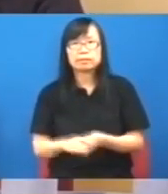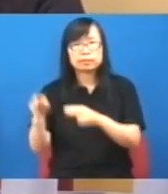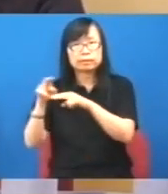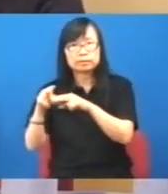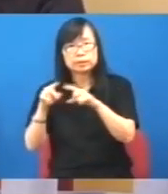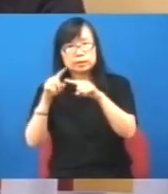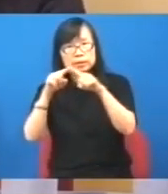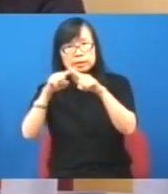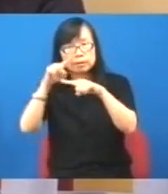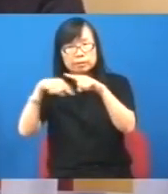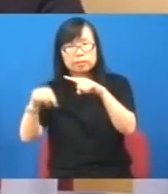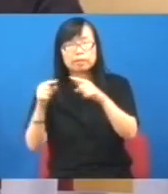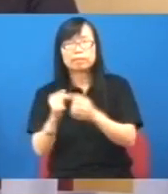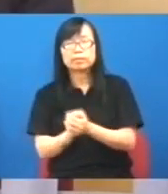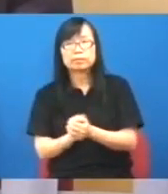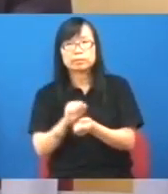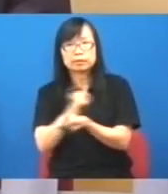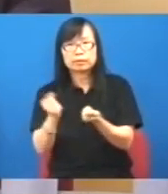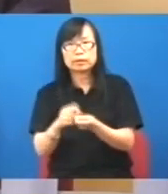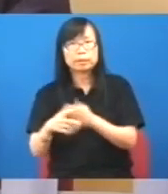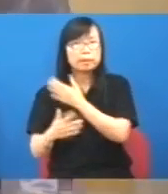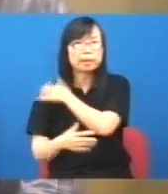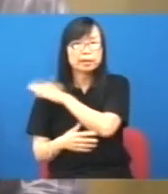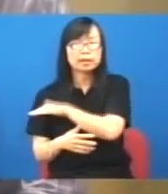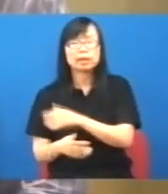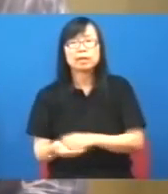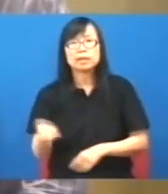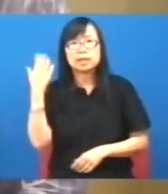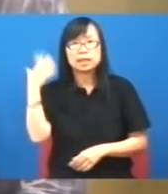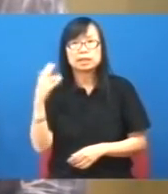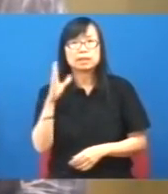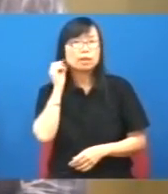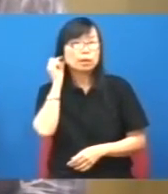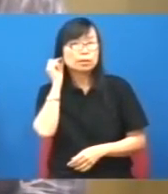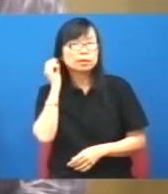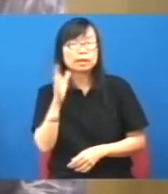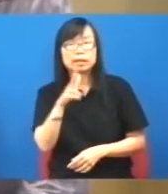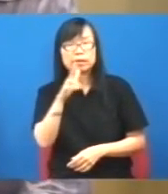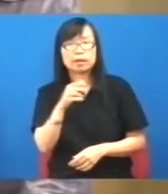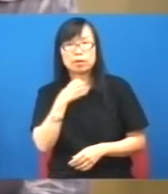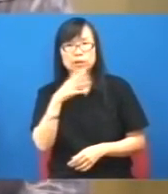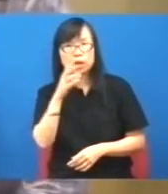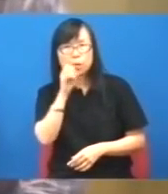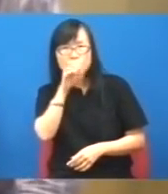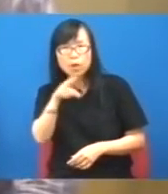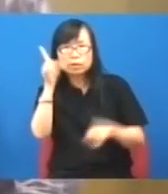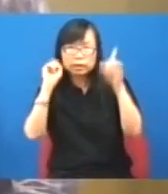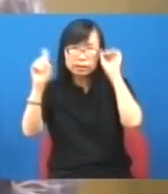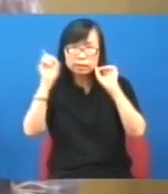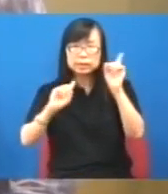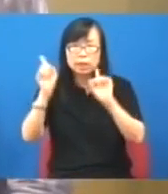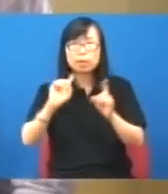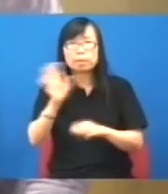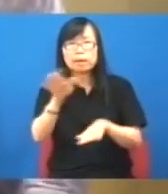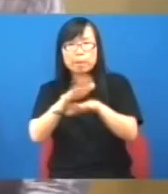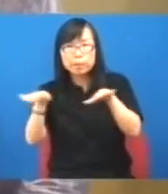除非嗰個人叫梁愛詩。 咁所以梁愛詩話：，喂，我都有講嘢言論自由，問題就係話你唔係一個普通嘅師